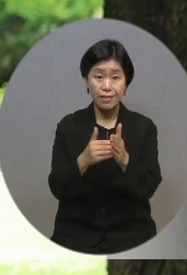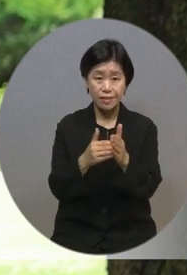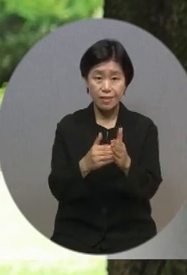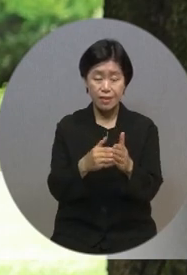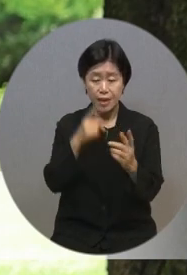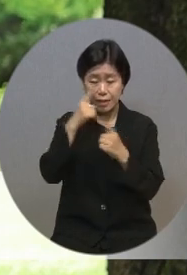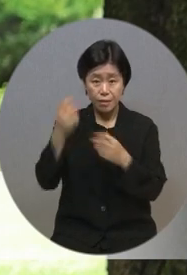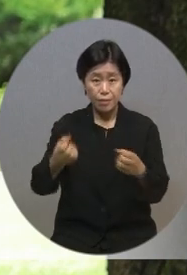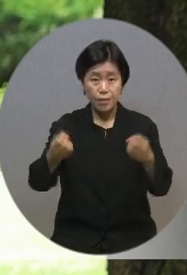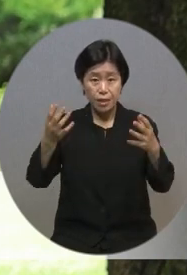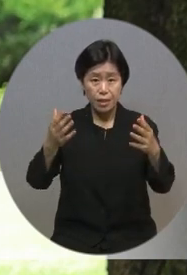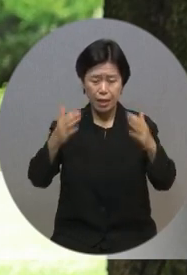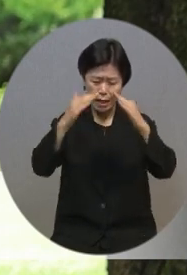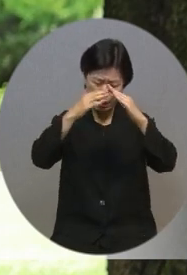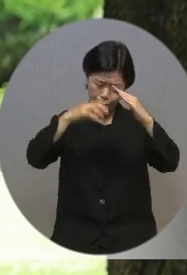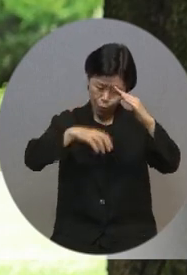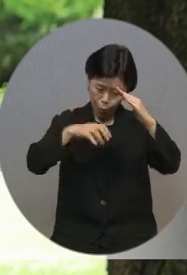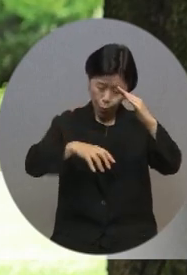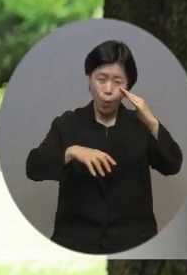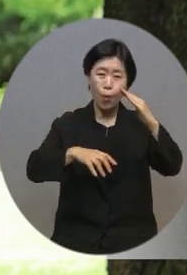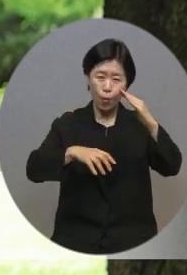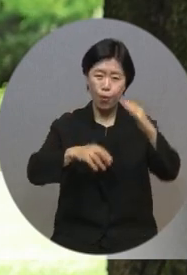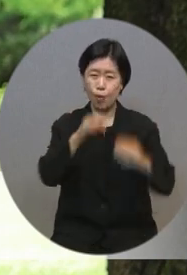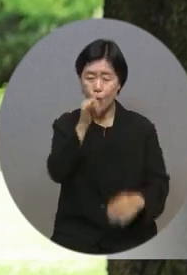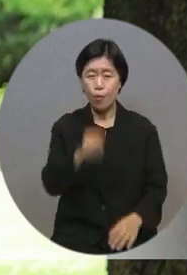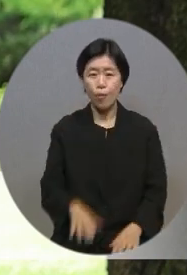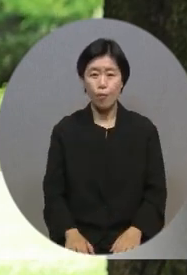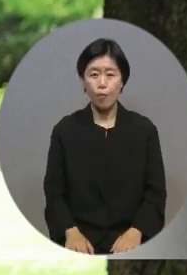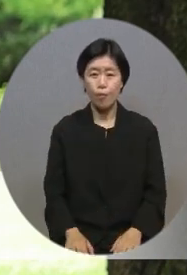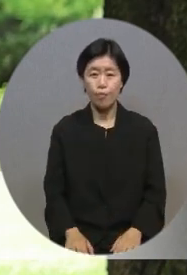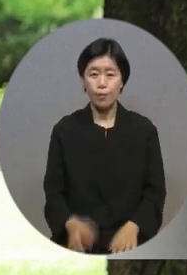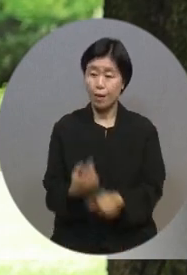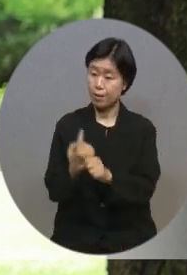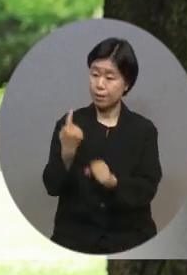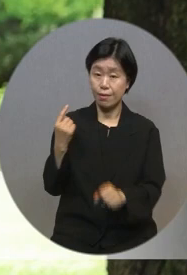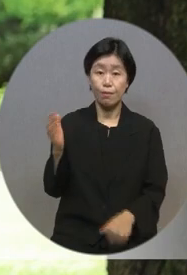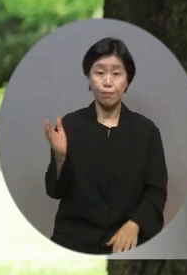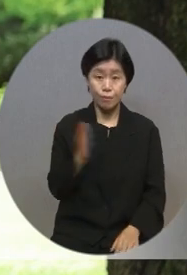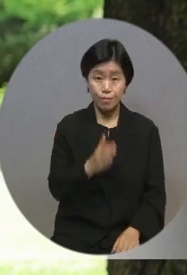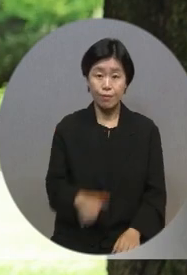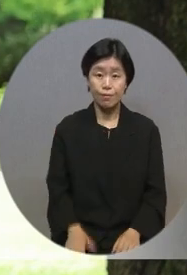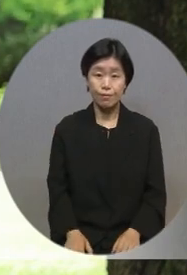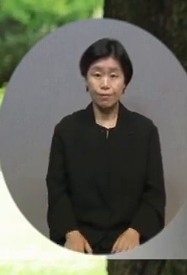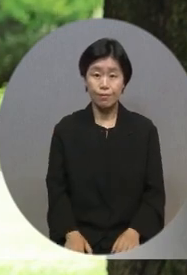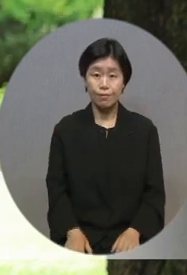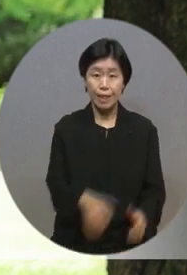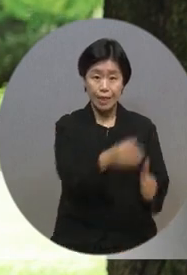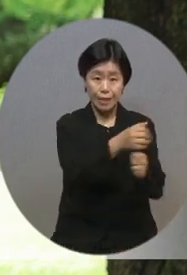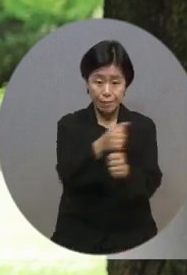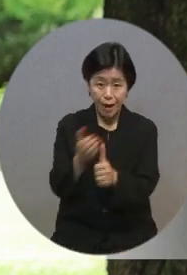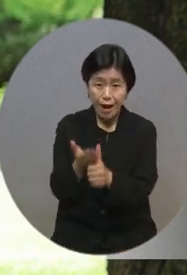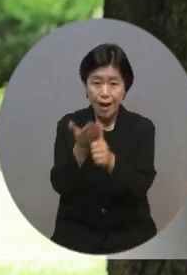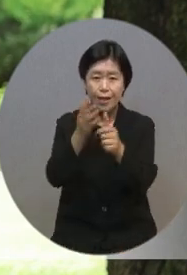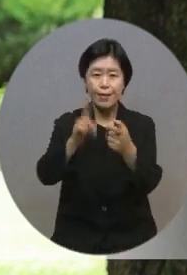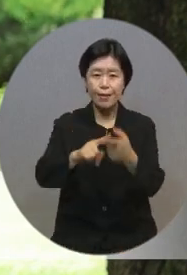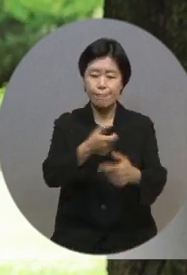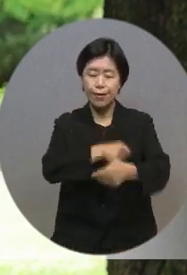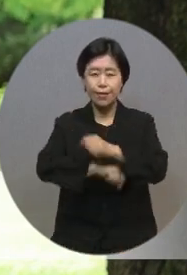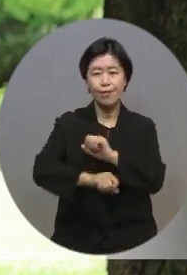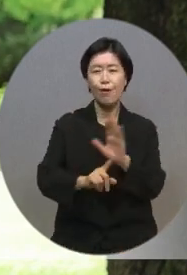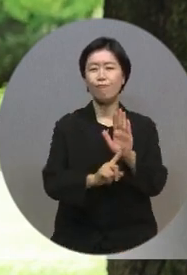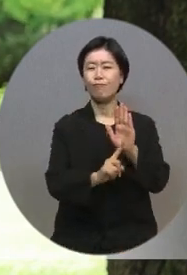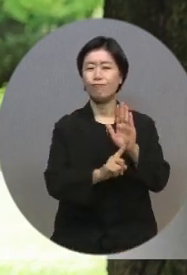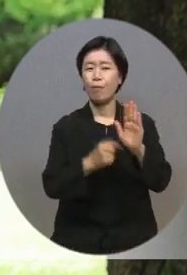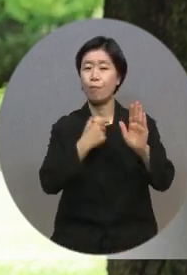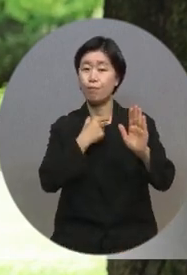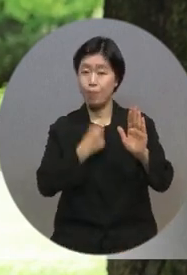기념식을 주로 치르는 형식으로 이루어졌는데요. 작년부터 입양을 적극적으로